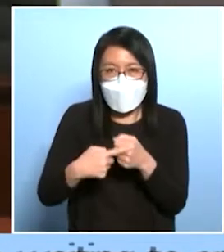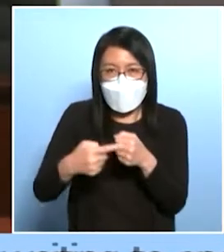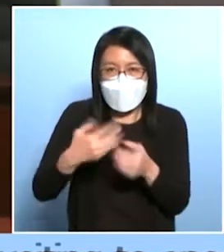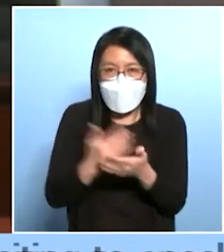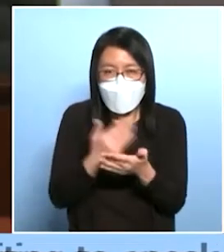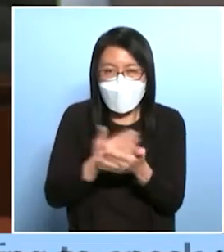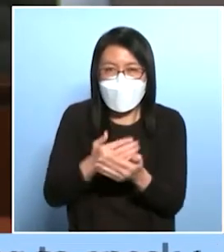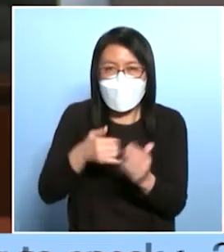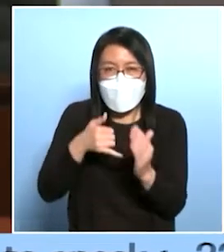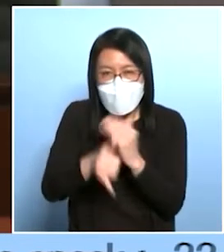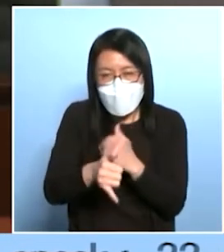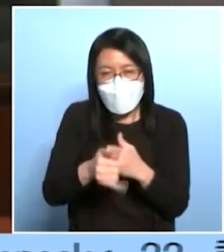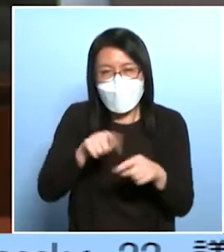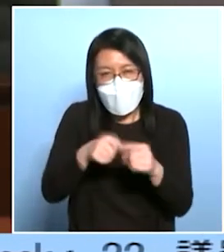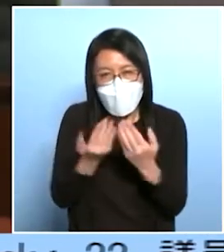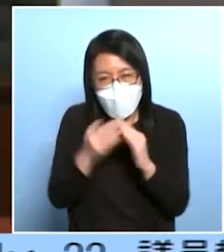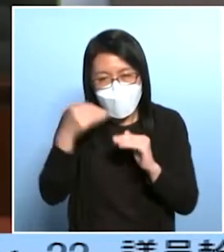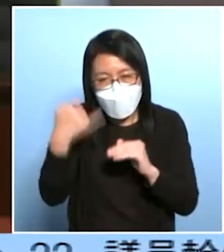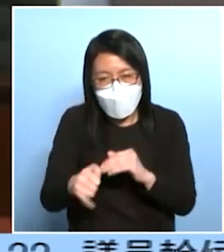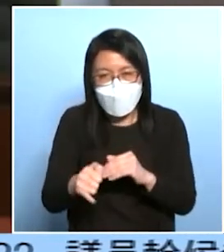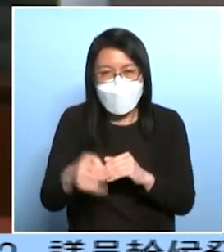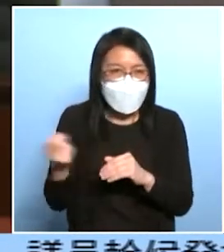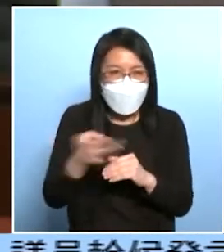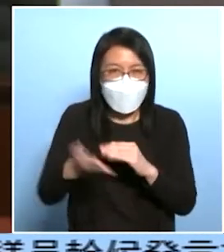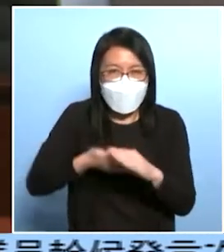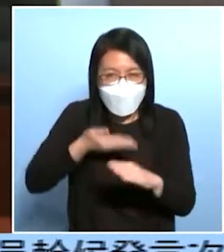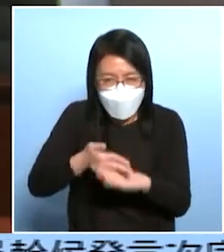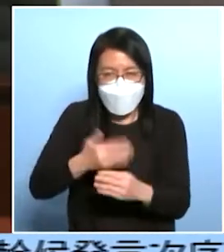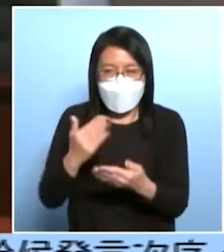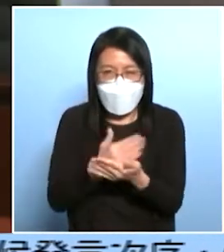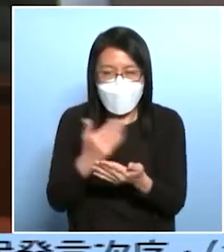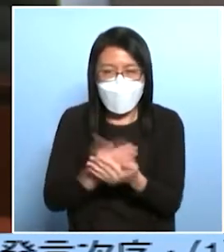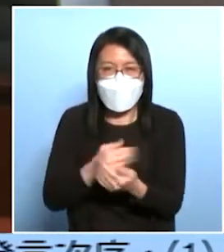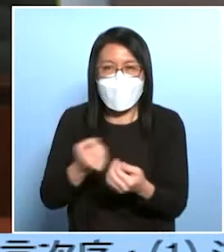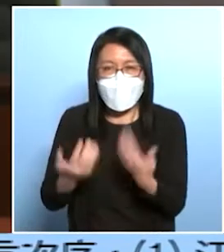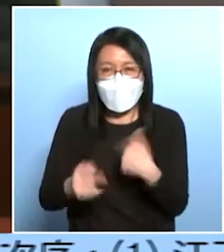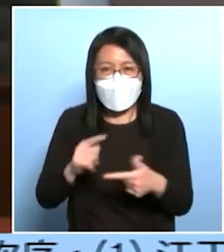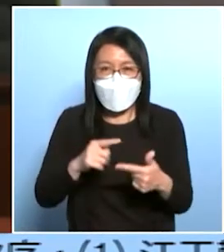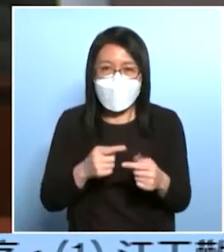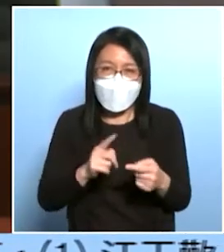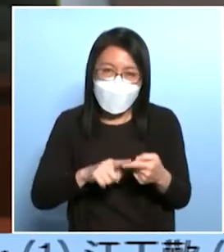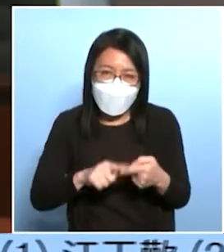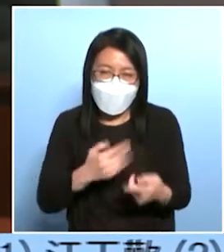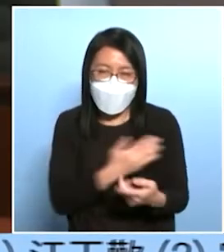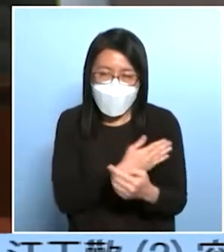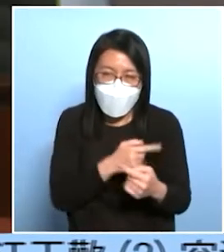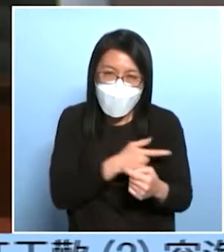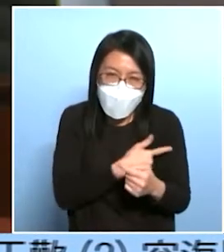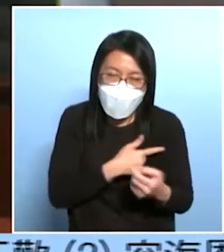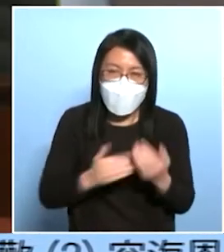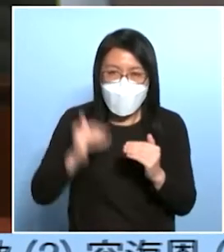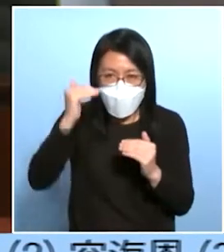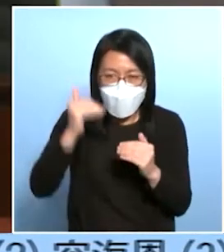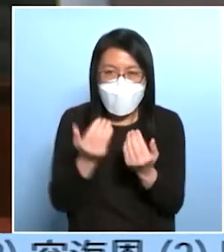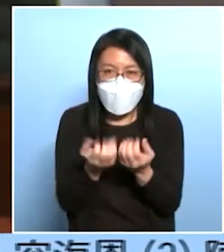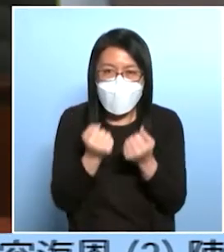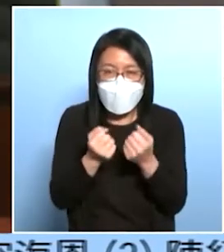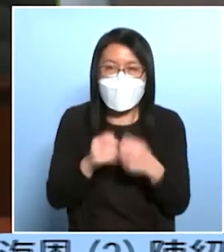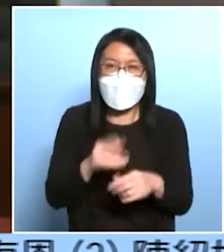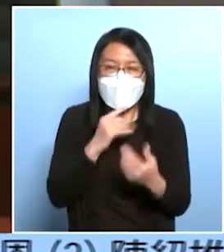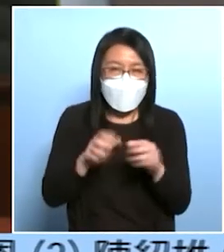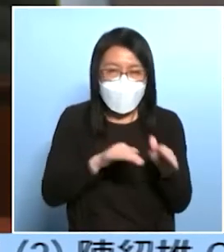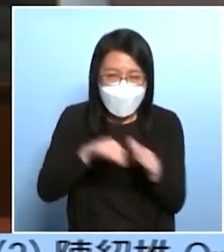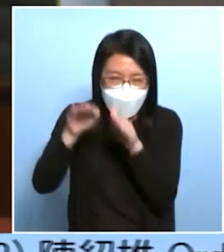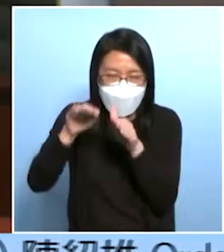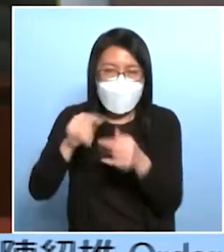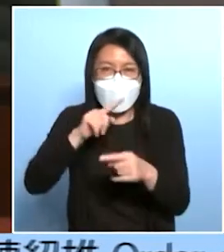唔到入大學都好啦，佢哋都會考慮重讀啦，或者係先讀副學士、高級文憑，再希望咧係銜接到上大學嘅